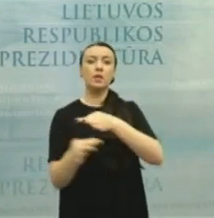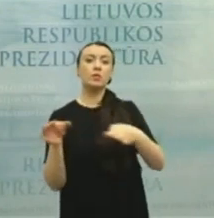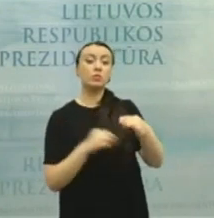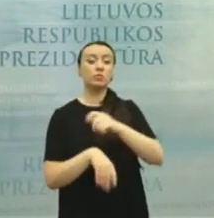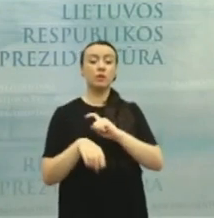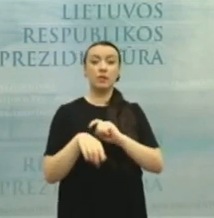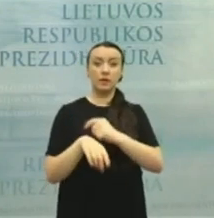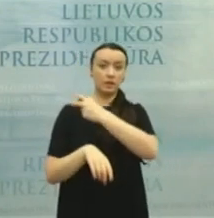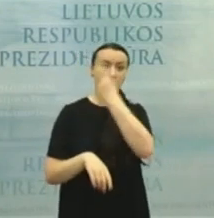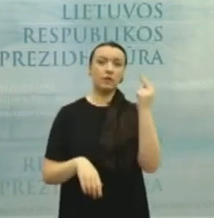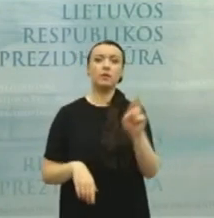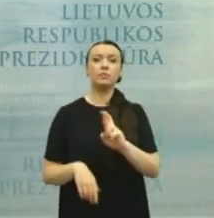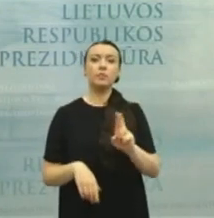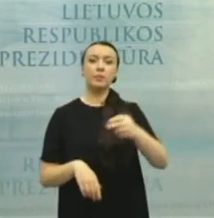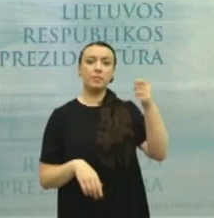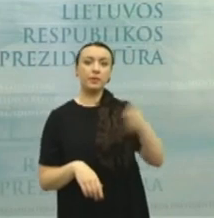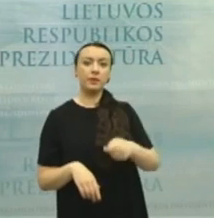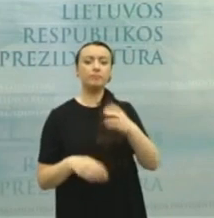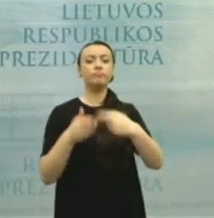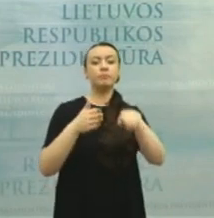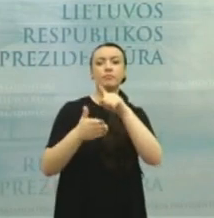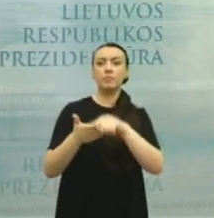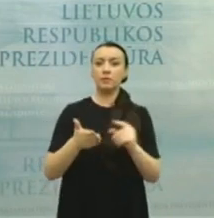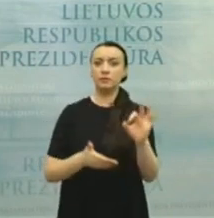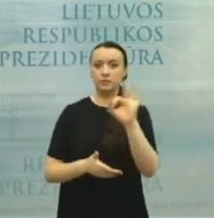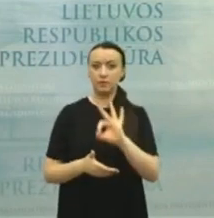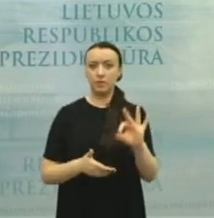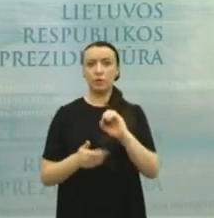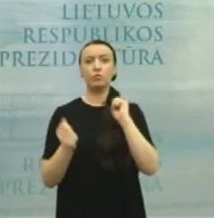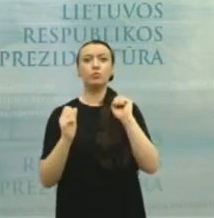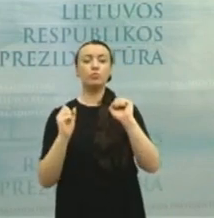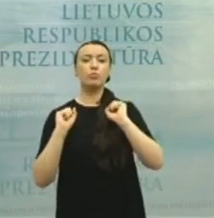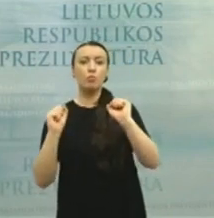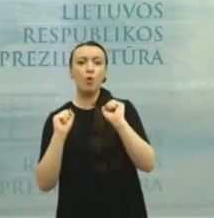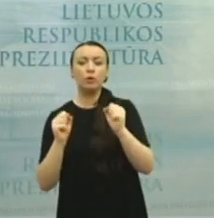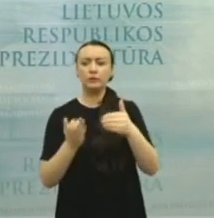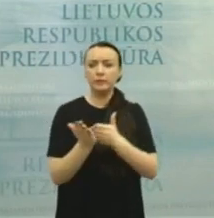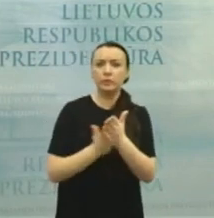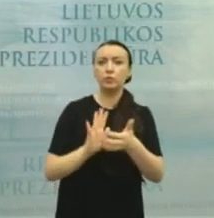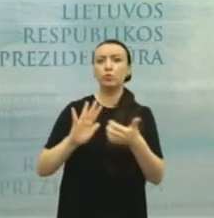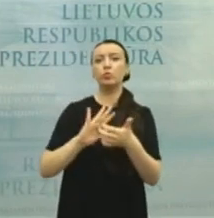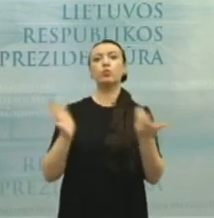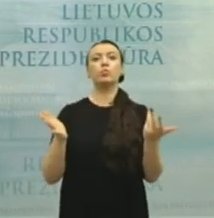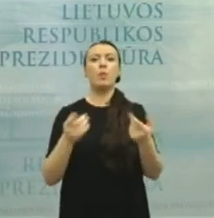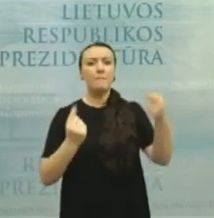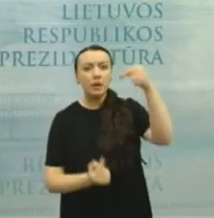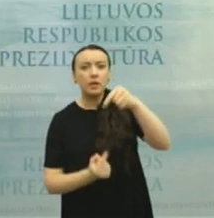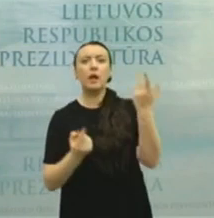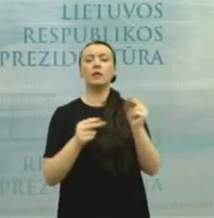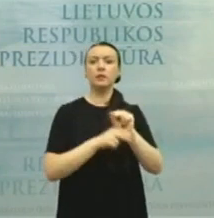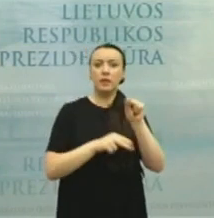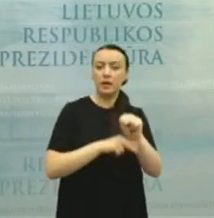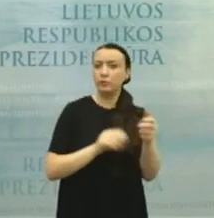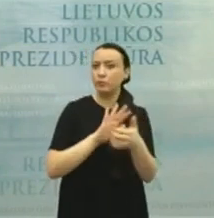metu Lietuvos Respublikos prezidentas kėlė klausimus dėl sporto krypties trūkumo, infrastruktūros, trenerių